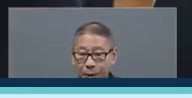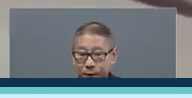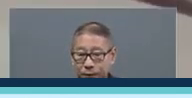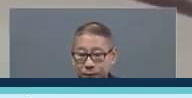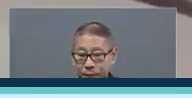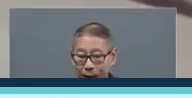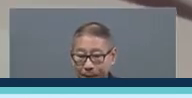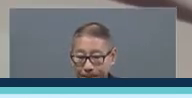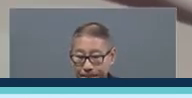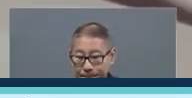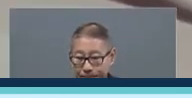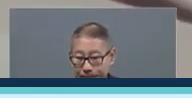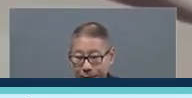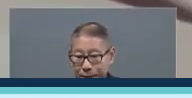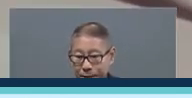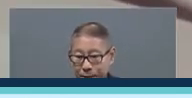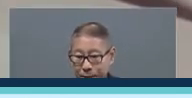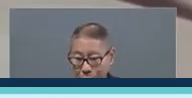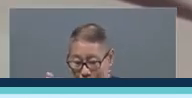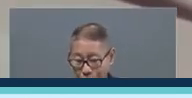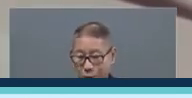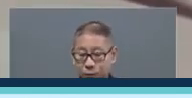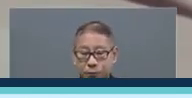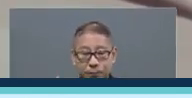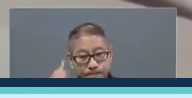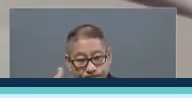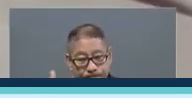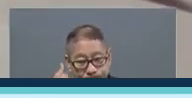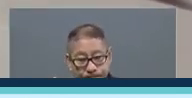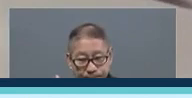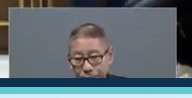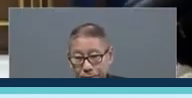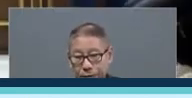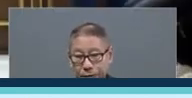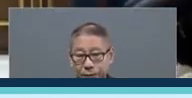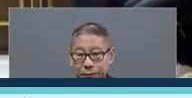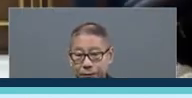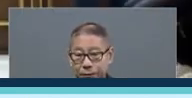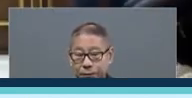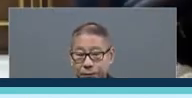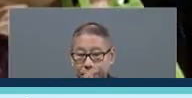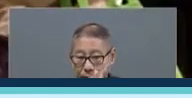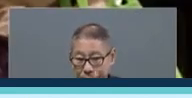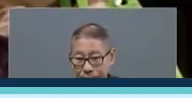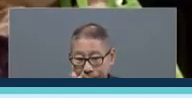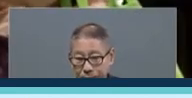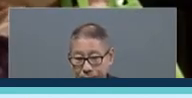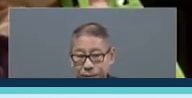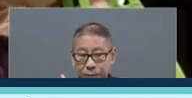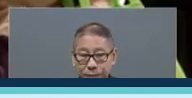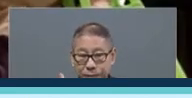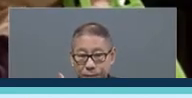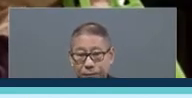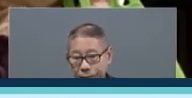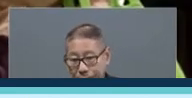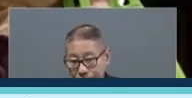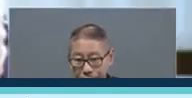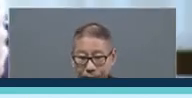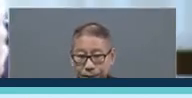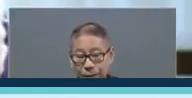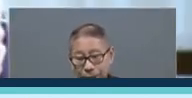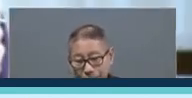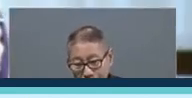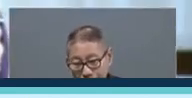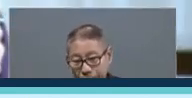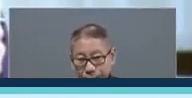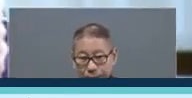จะอะไรต่างๆเพราะฉะนั้นก็ขอให้พี่น้องประชาชนสบายใจได้เลยครับมาตรฐานที่ใช้เป็นมาตรฐานสูงสุด เช่นเดียวกับนายประเสริฐจันทระรวงท